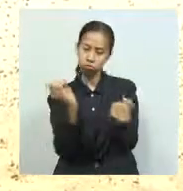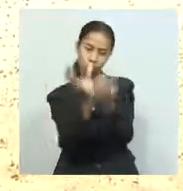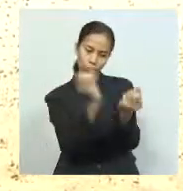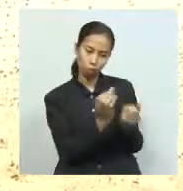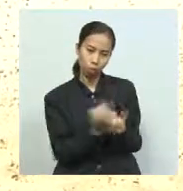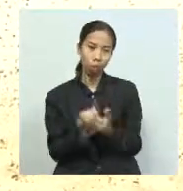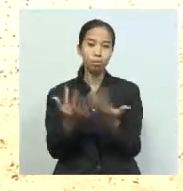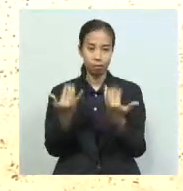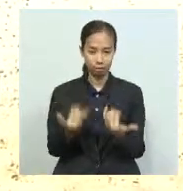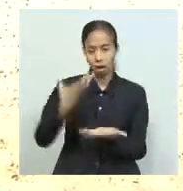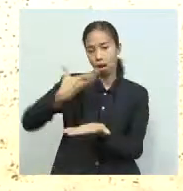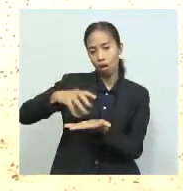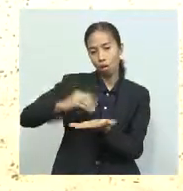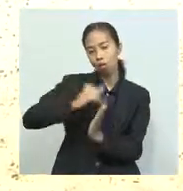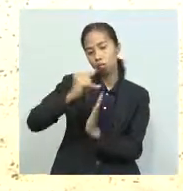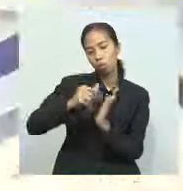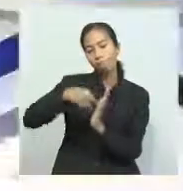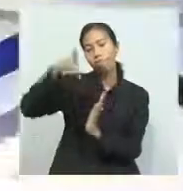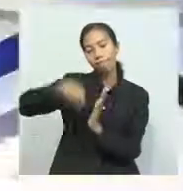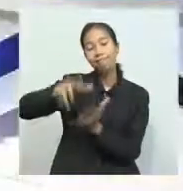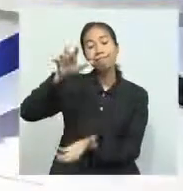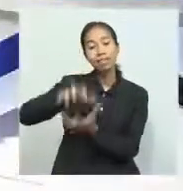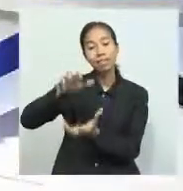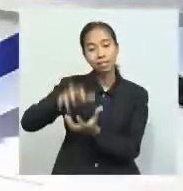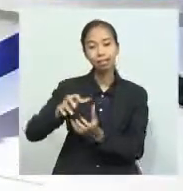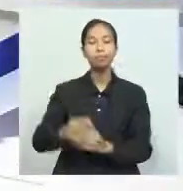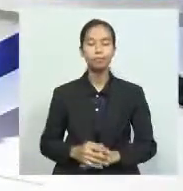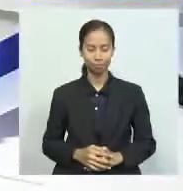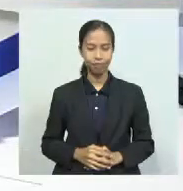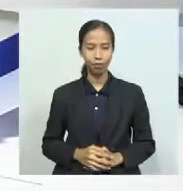และทั้งหมดนี้คือสถานการณ์ภัยแล้งที่พิจิตรครับ ครับขอบคุณคุณเสกสมด้วยนะครับก็ต้อง